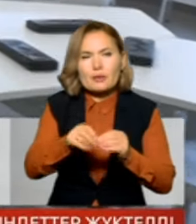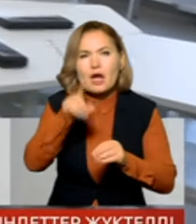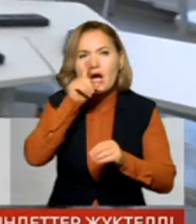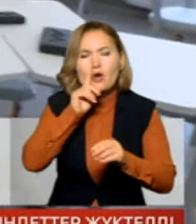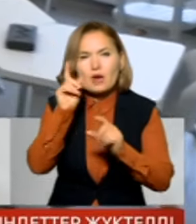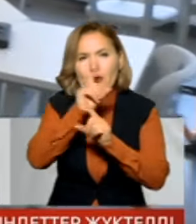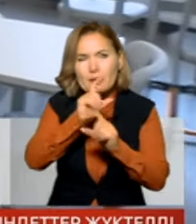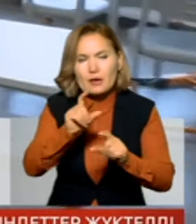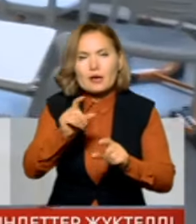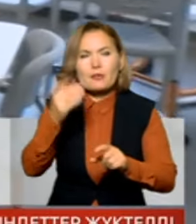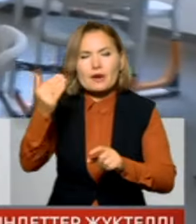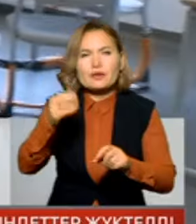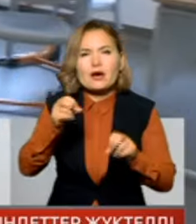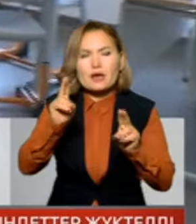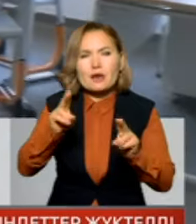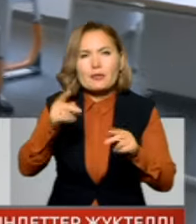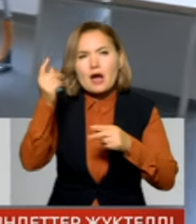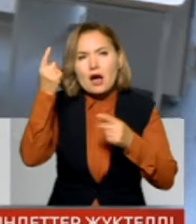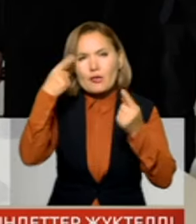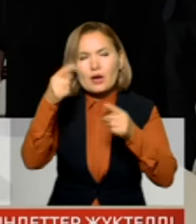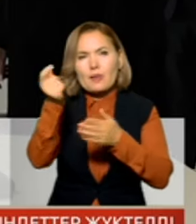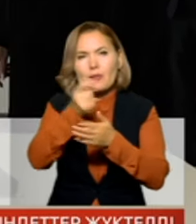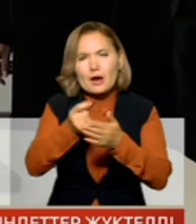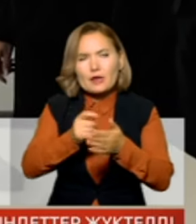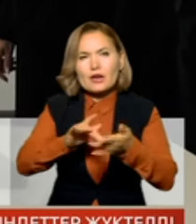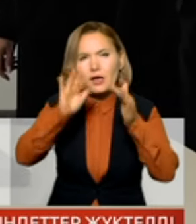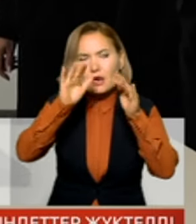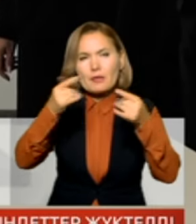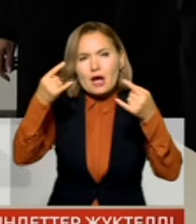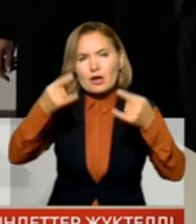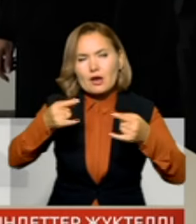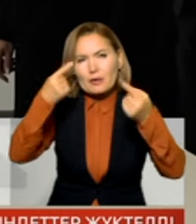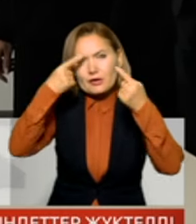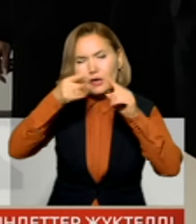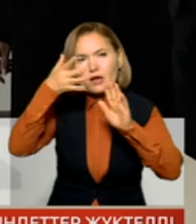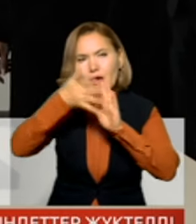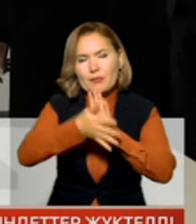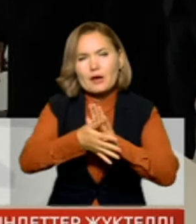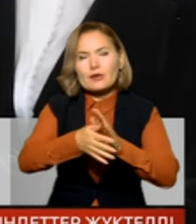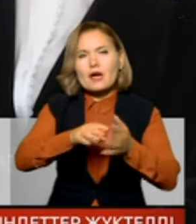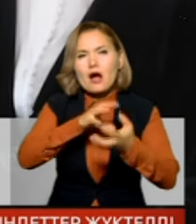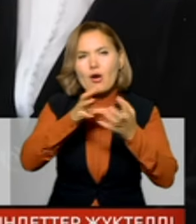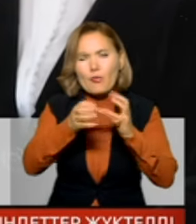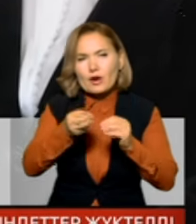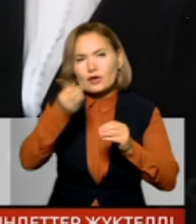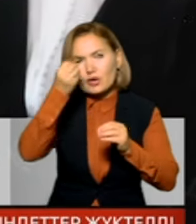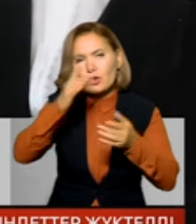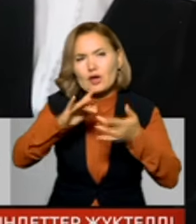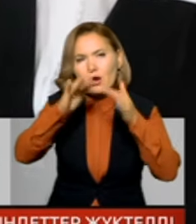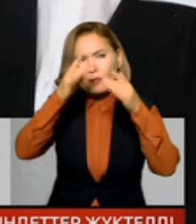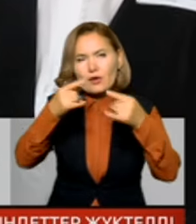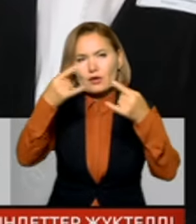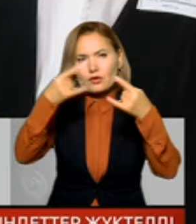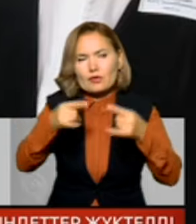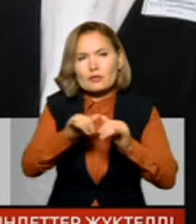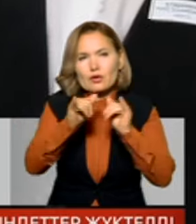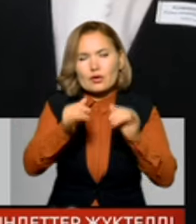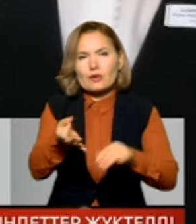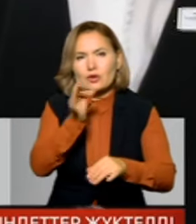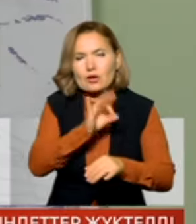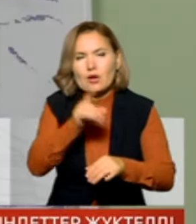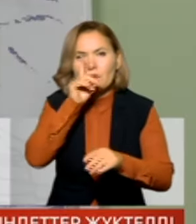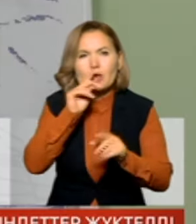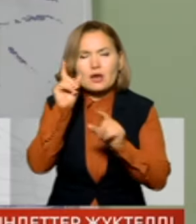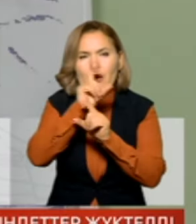мектепте оқушылардың шығармашылық дағдыларын дамытып, цифрлық технологияларды зерттеп, жасанды интеллектіні қолдана алатынына көз жеткізді. Жайлы